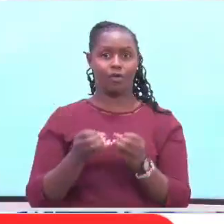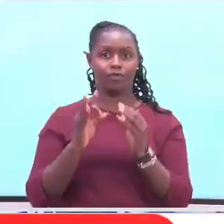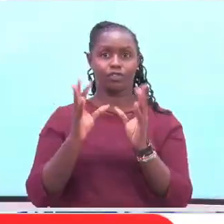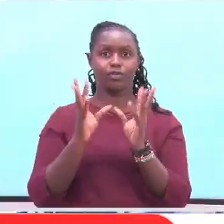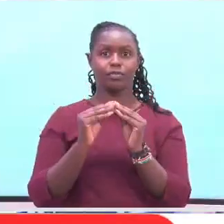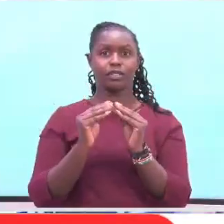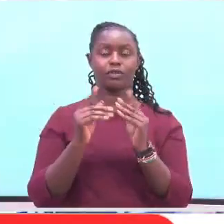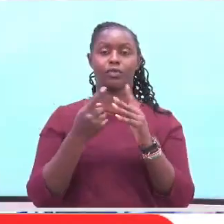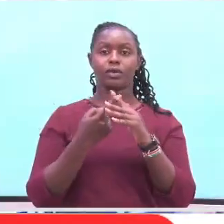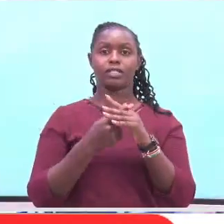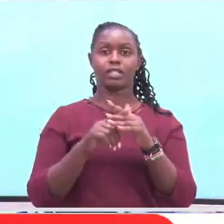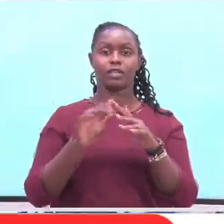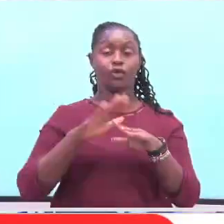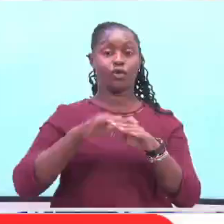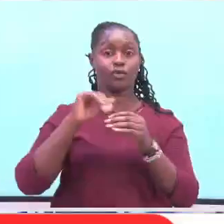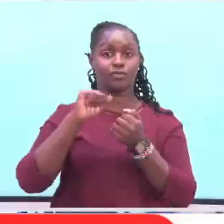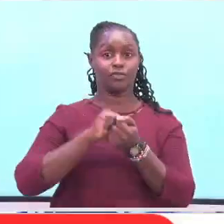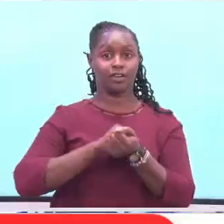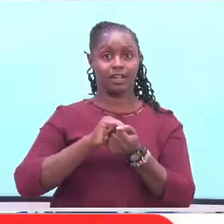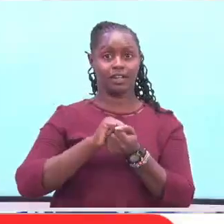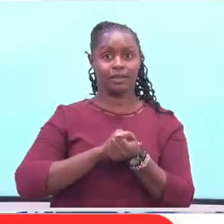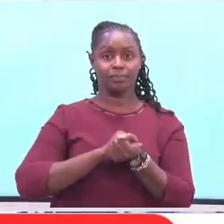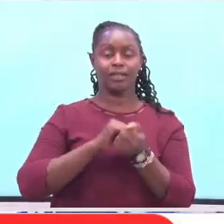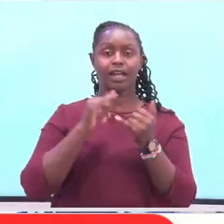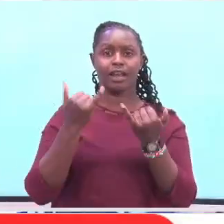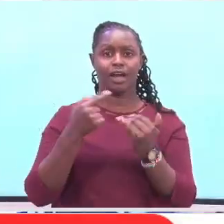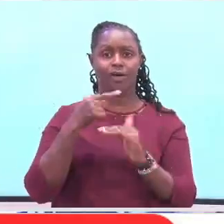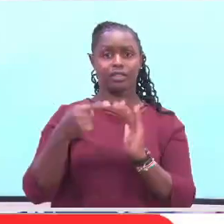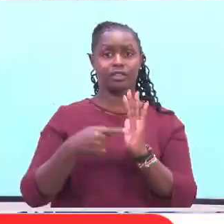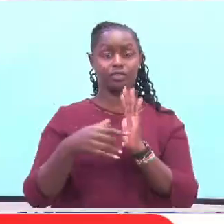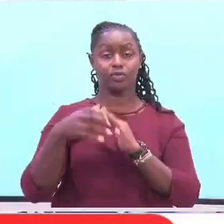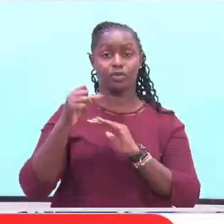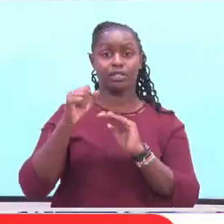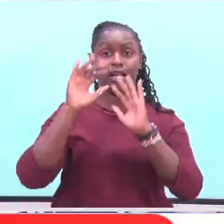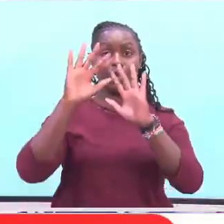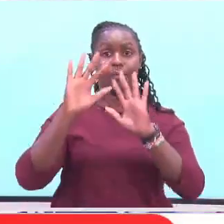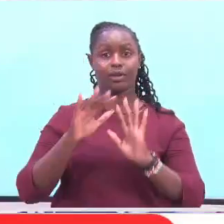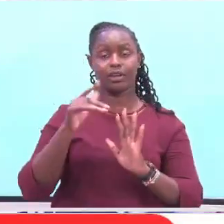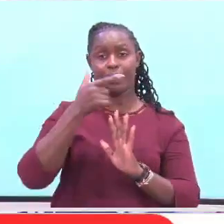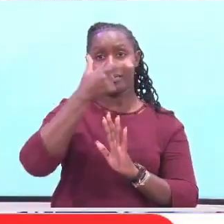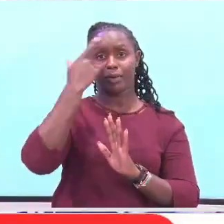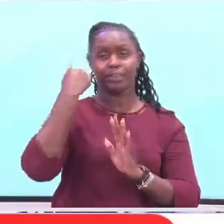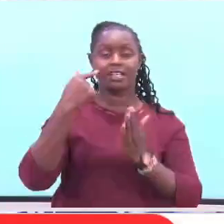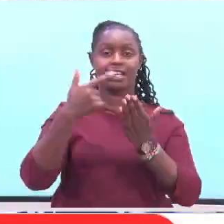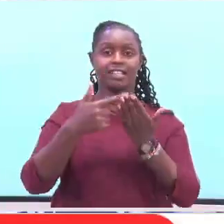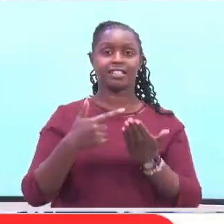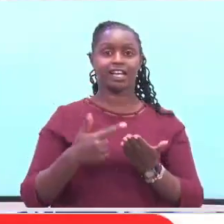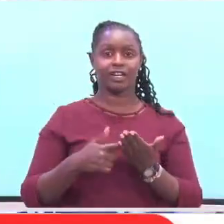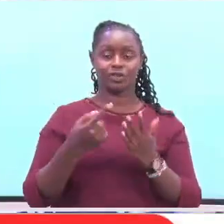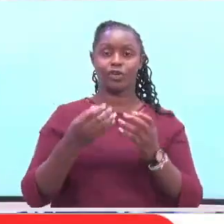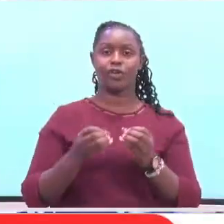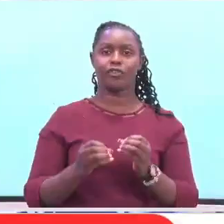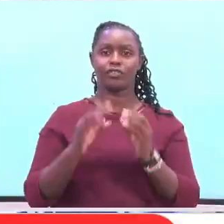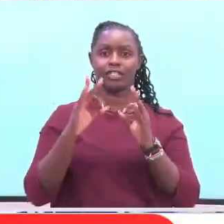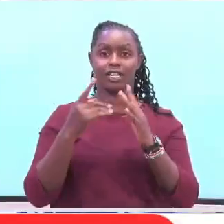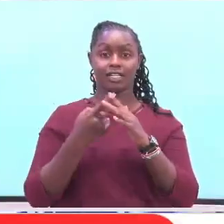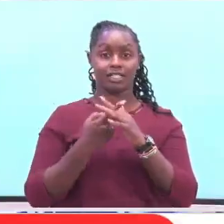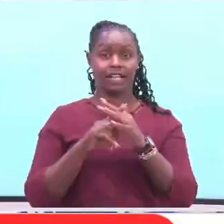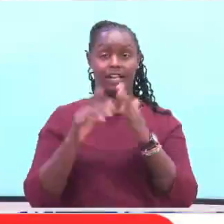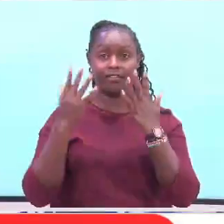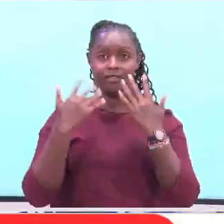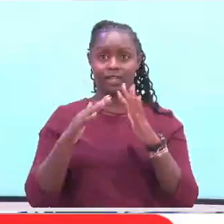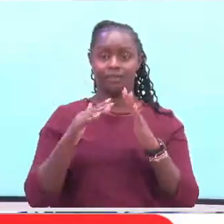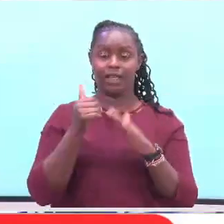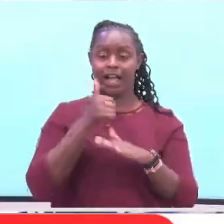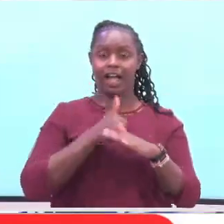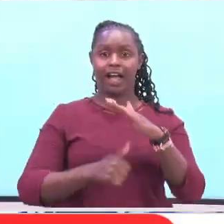leo ni muhimu kwani mazungumzo baina ya pande hizo mbili yameng'oa nanga rasmi na yanatarajiwa kukamilika baada ya miezi miwili. Kamati